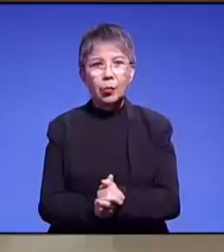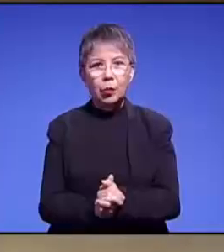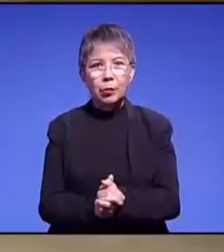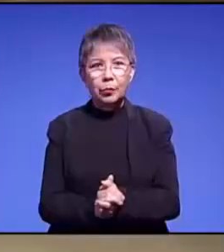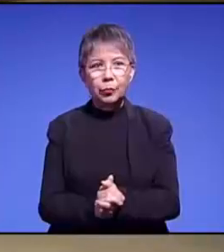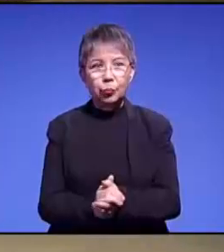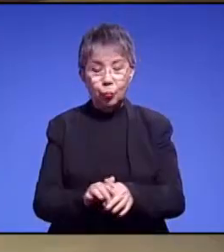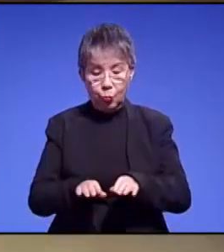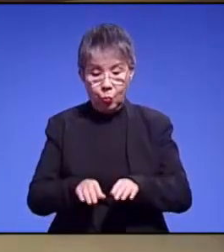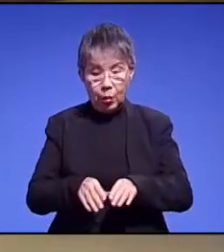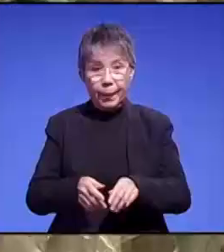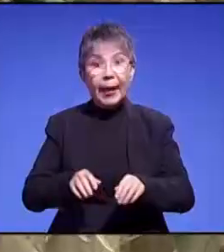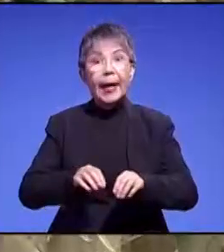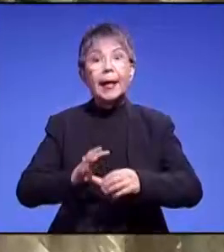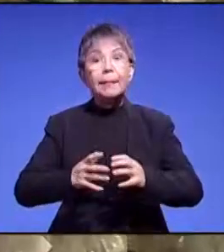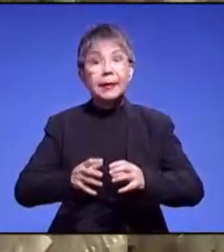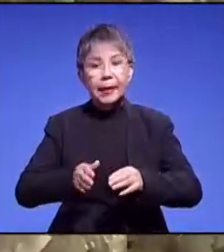Lalu, potong bahan menggunakan mesin.